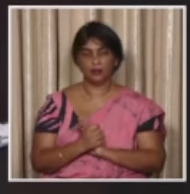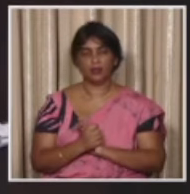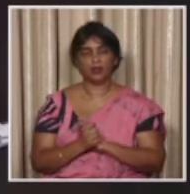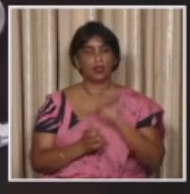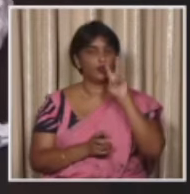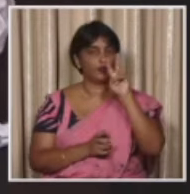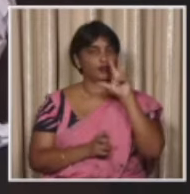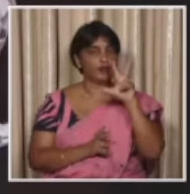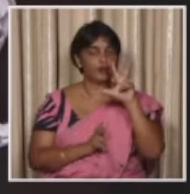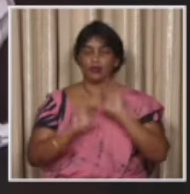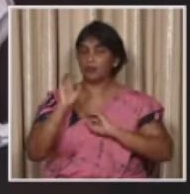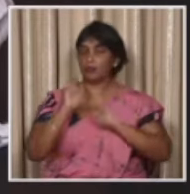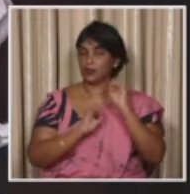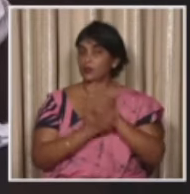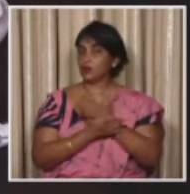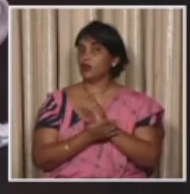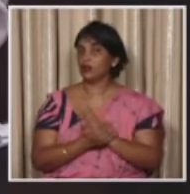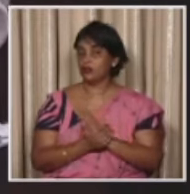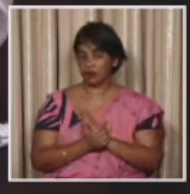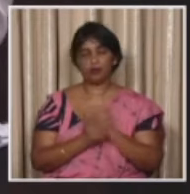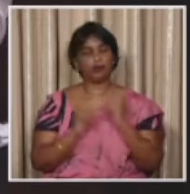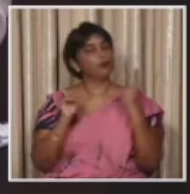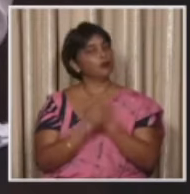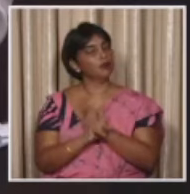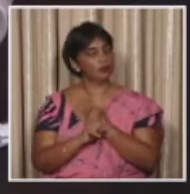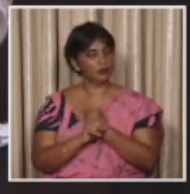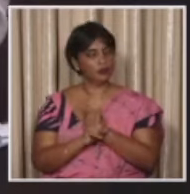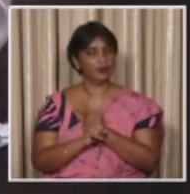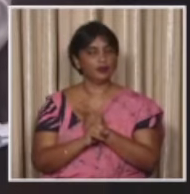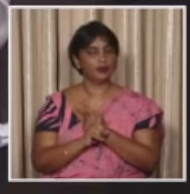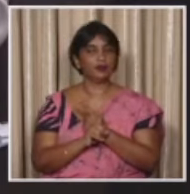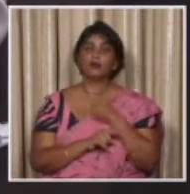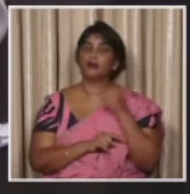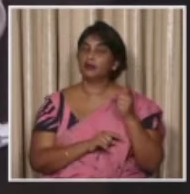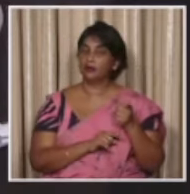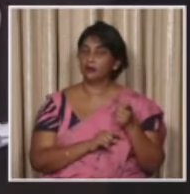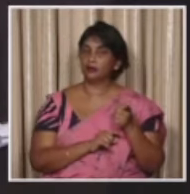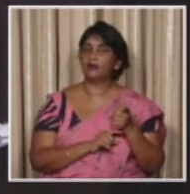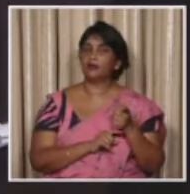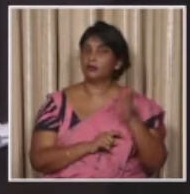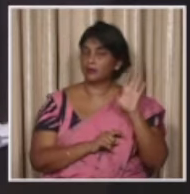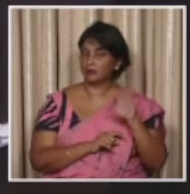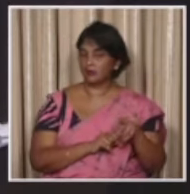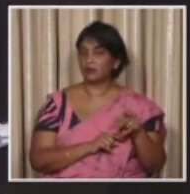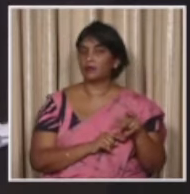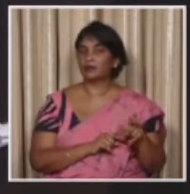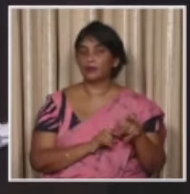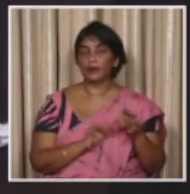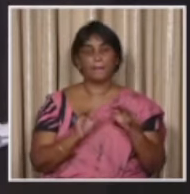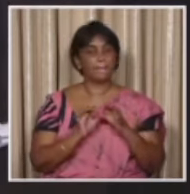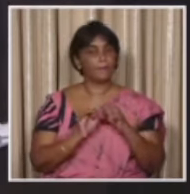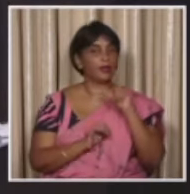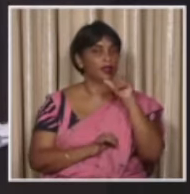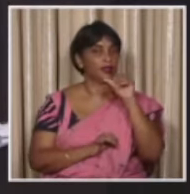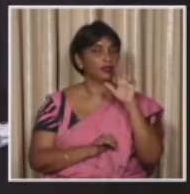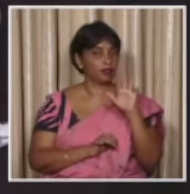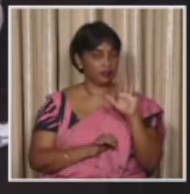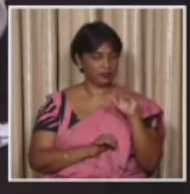128ක කොටස් මාරු කරන්න අර තිබෙන බිලියන